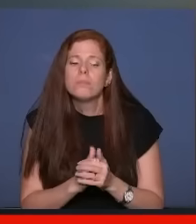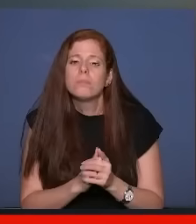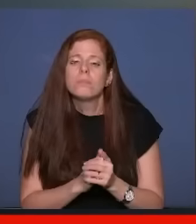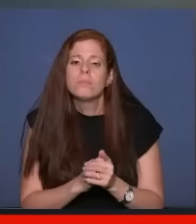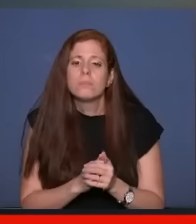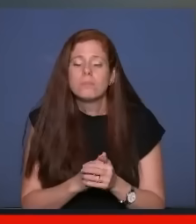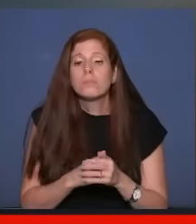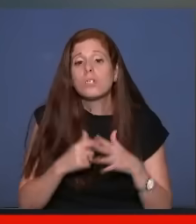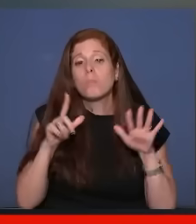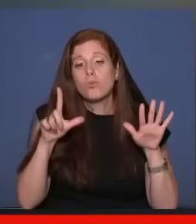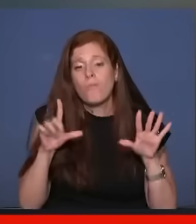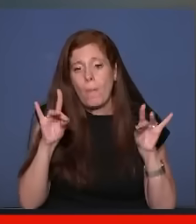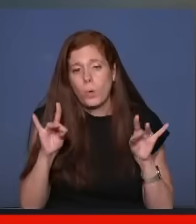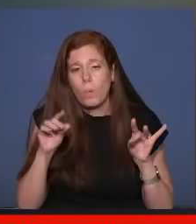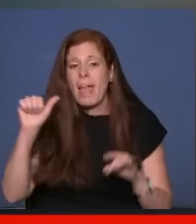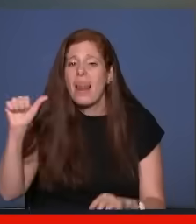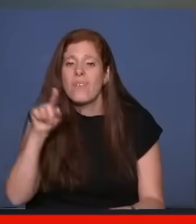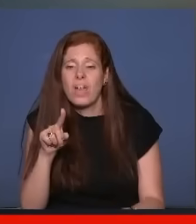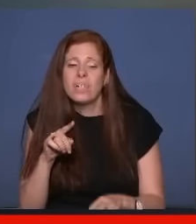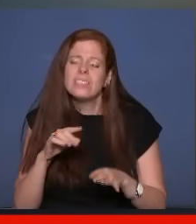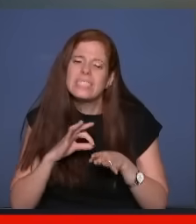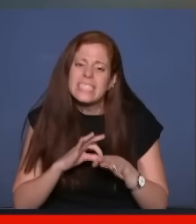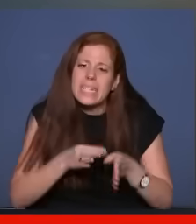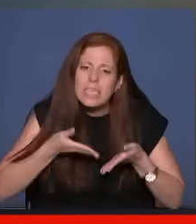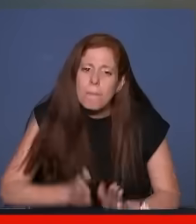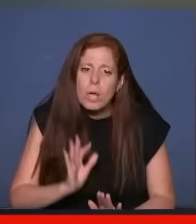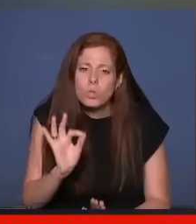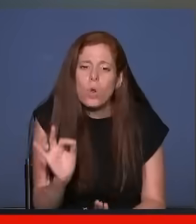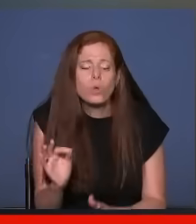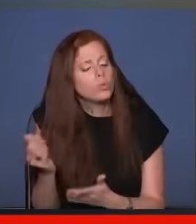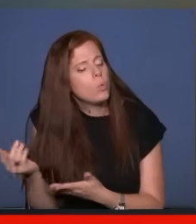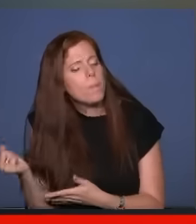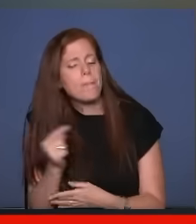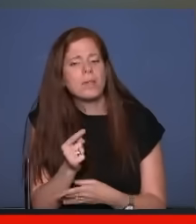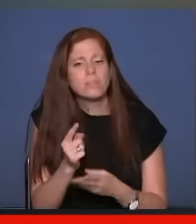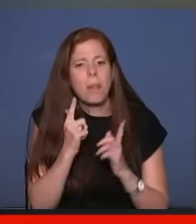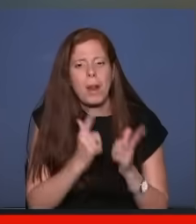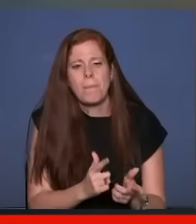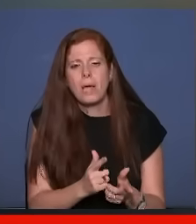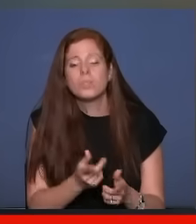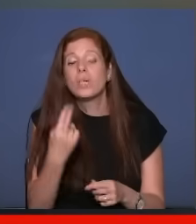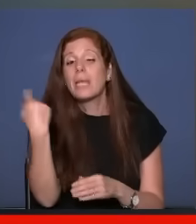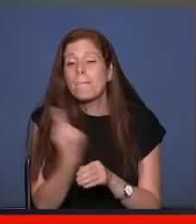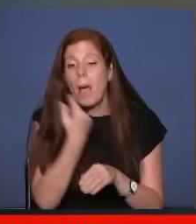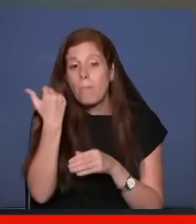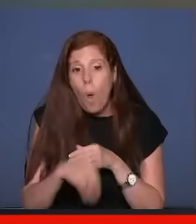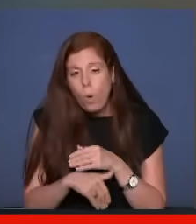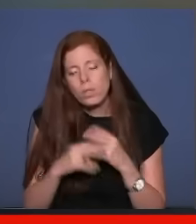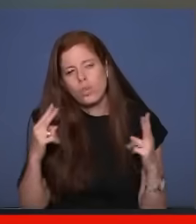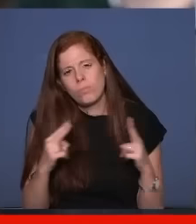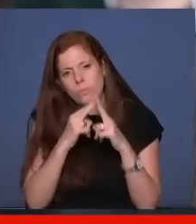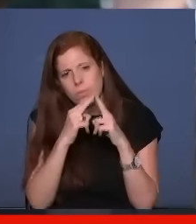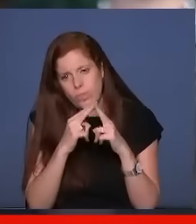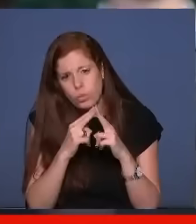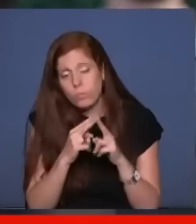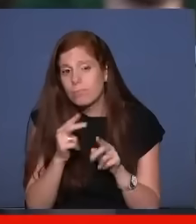בשבעה באוקטובר אלי וייס הסיע את בנו הקצין בני שהוקפץ למלחמה. זאת הייתה הפעם האחרונה שהתראו. הפעם